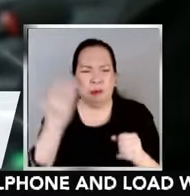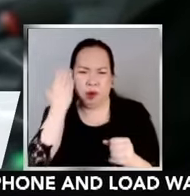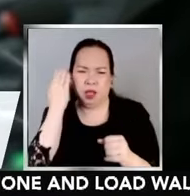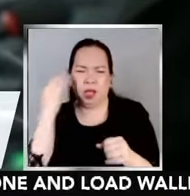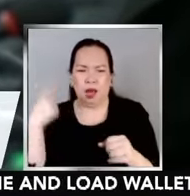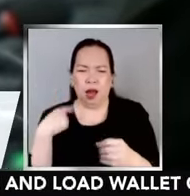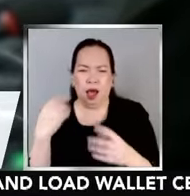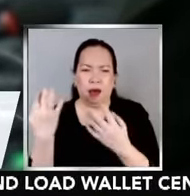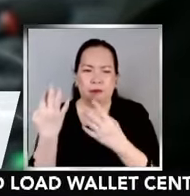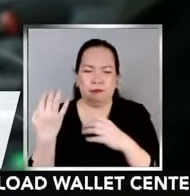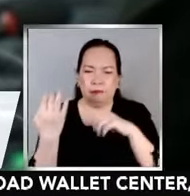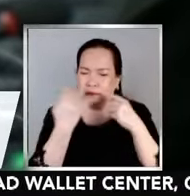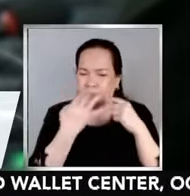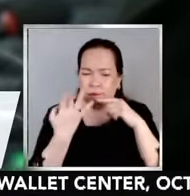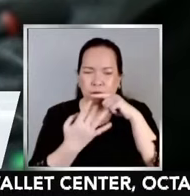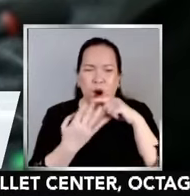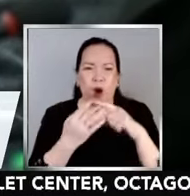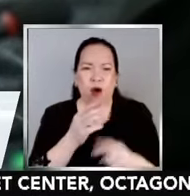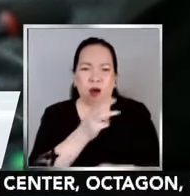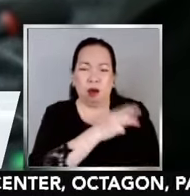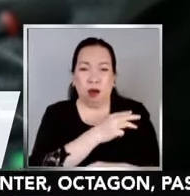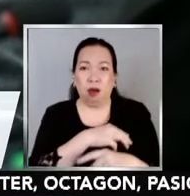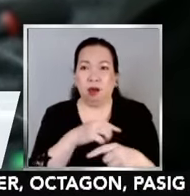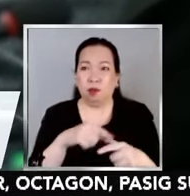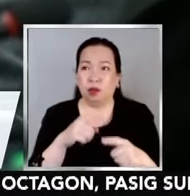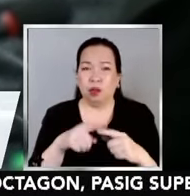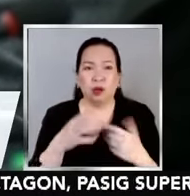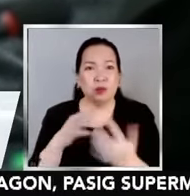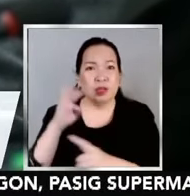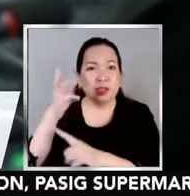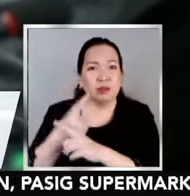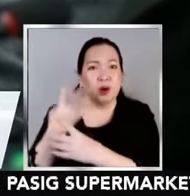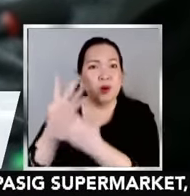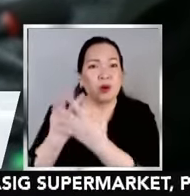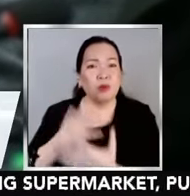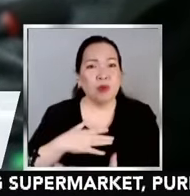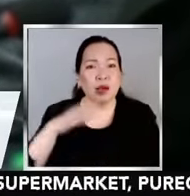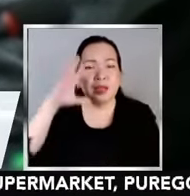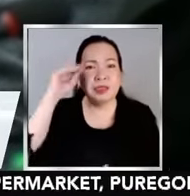ngayon, almost 6 months nang nakakulong yung anak ko.